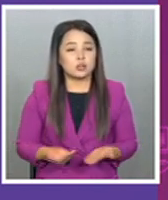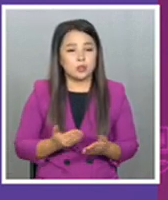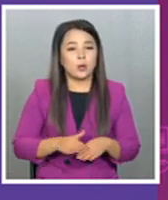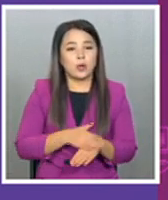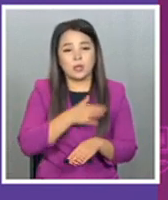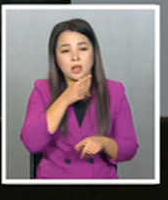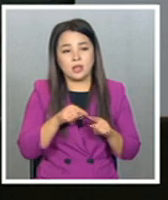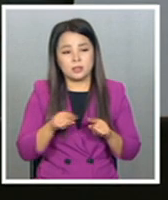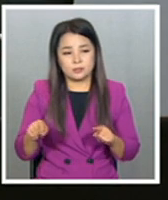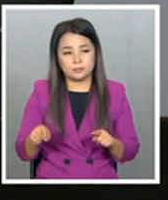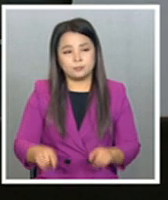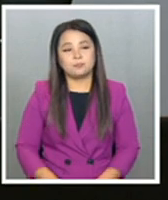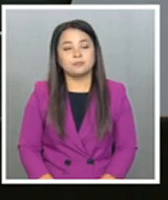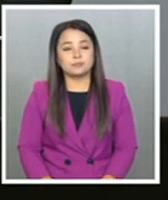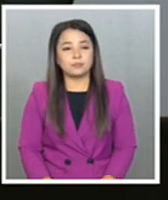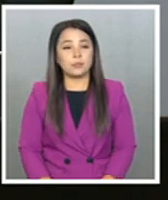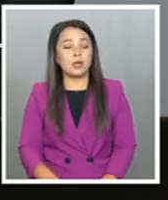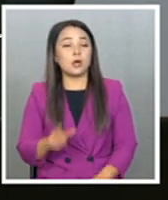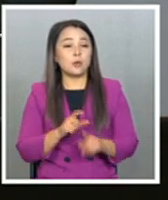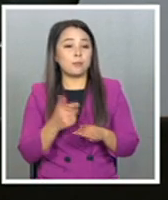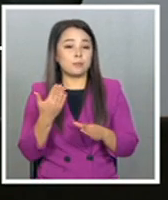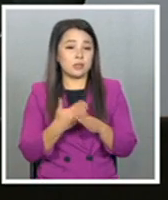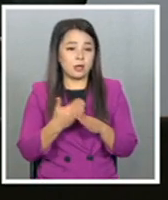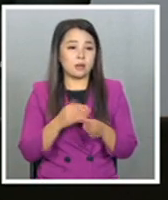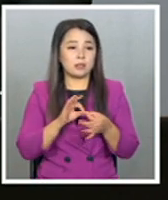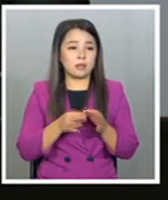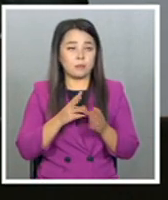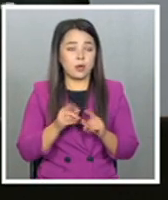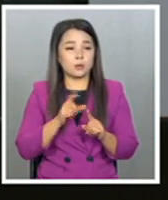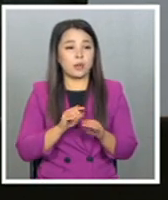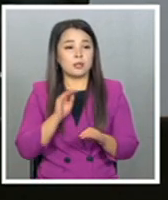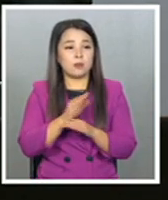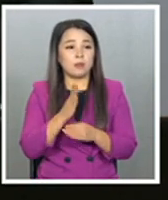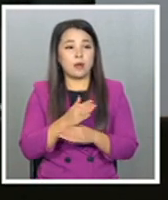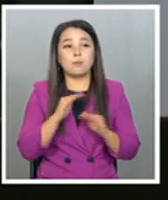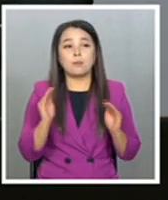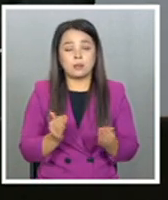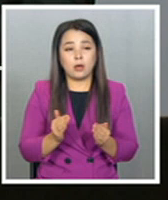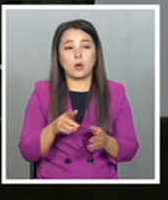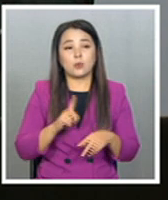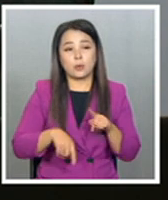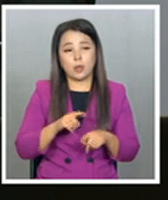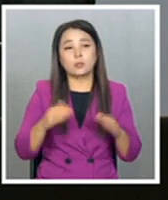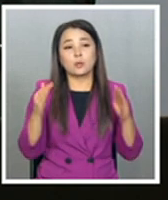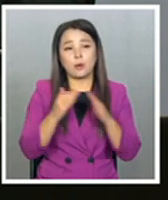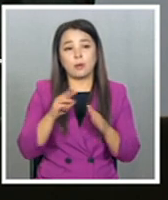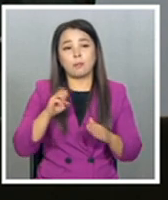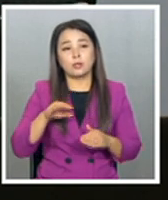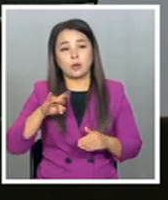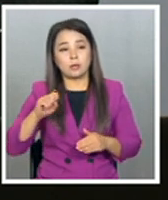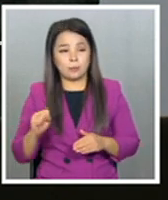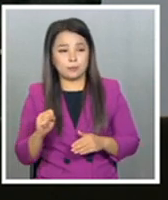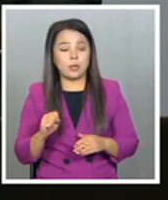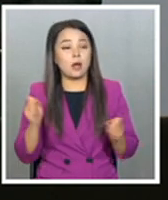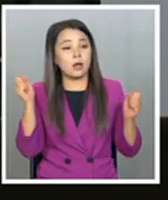лет. Ключевые слова и словосочетания урока. Малая родина, дом, матера.